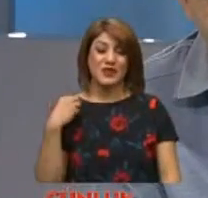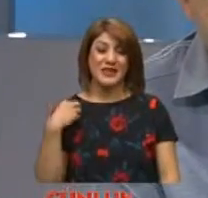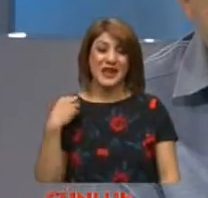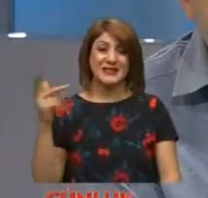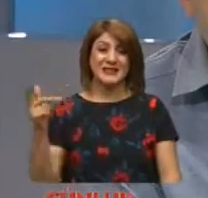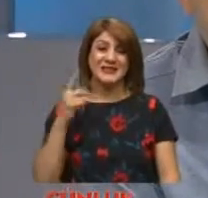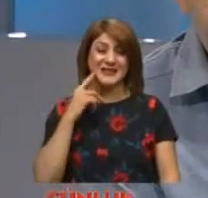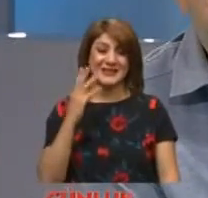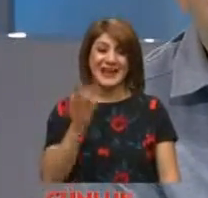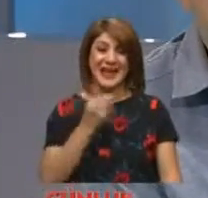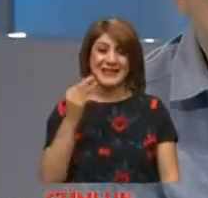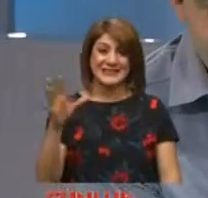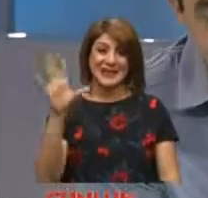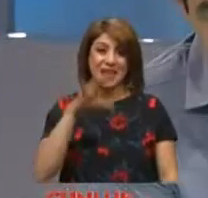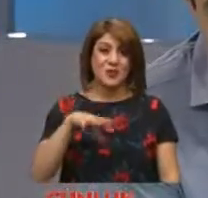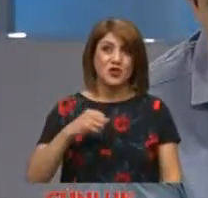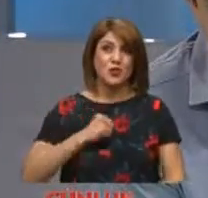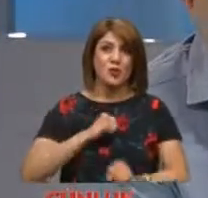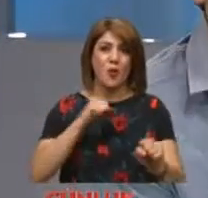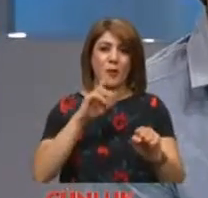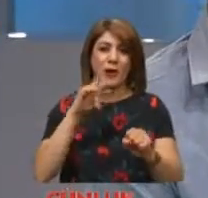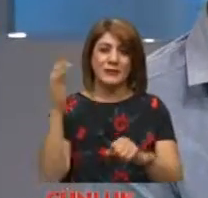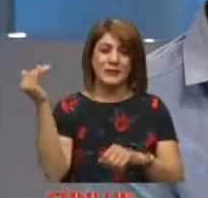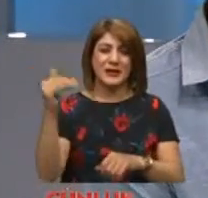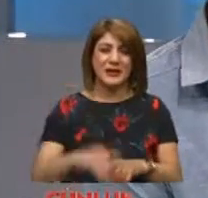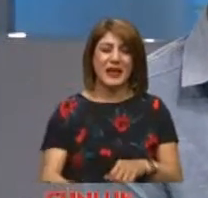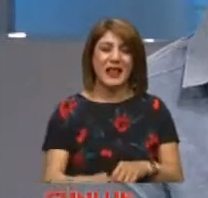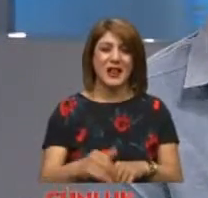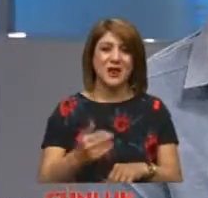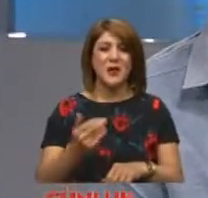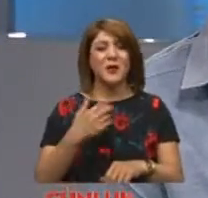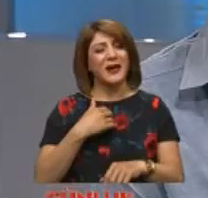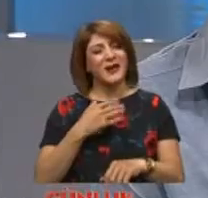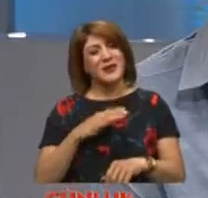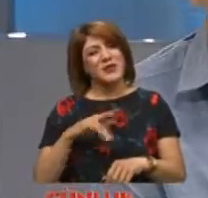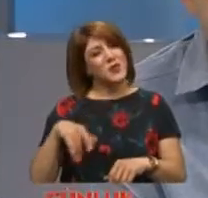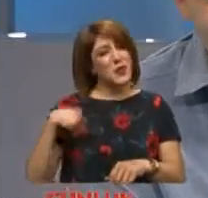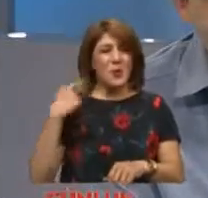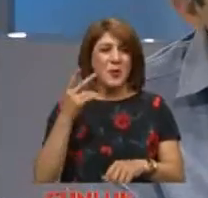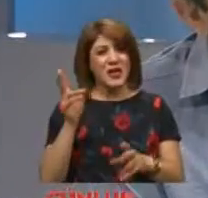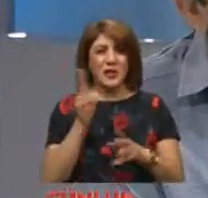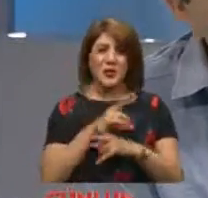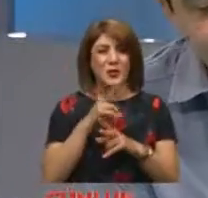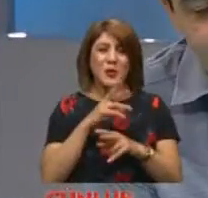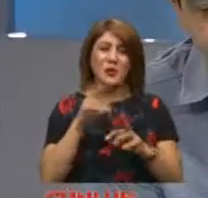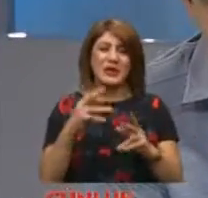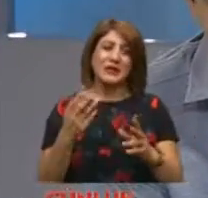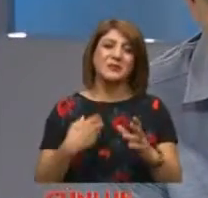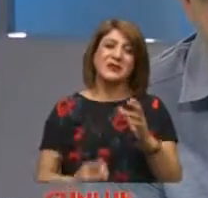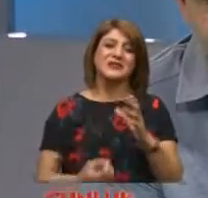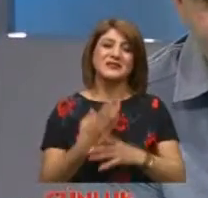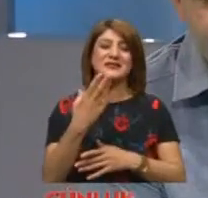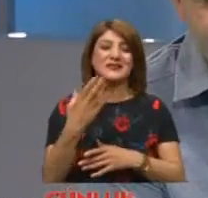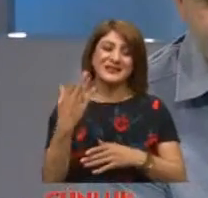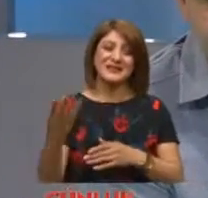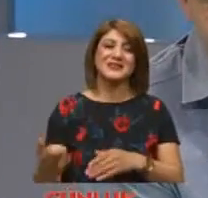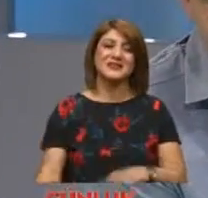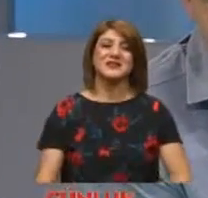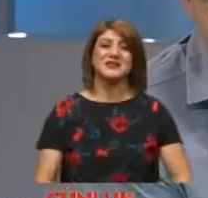gibi geliyor. Hani ben doğal komikliklerden yola çıkacağız biz bugün. Gerçek üretilmiş mizah değil